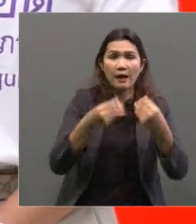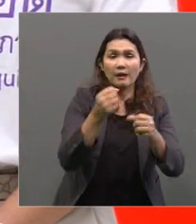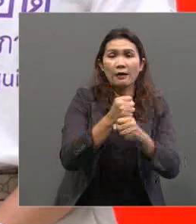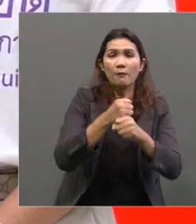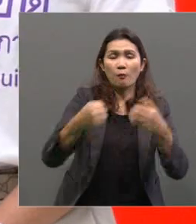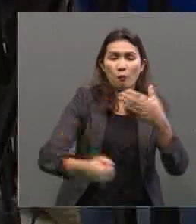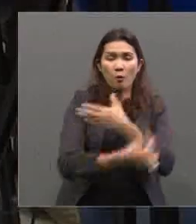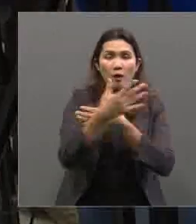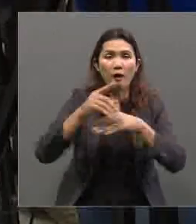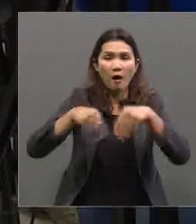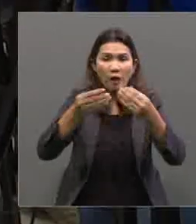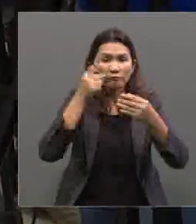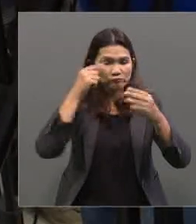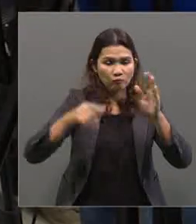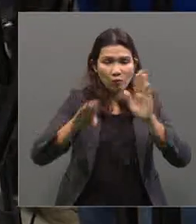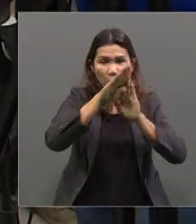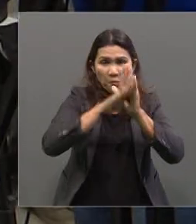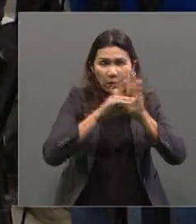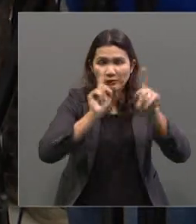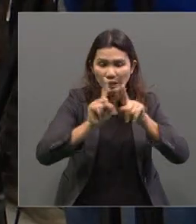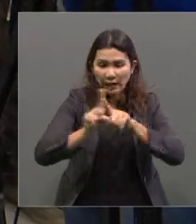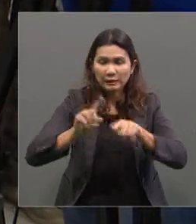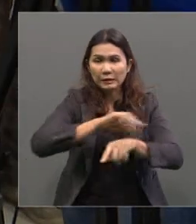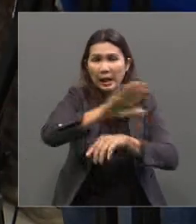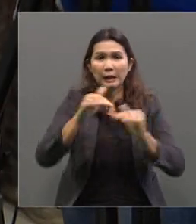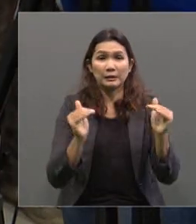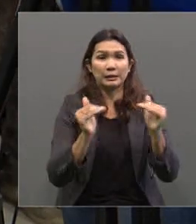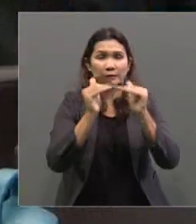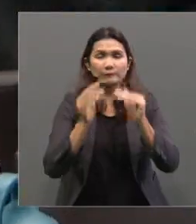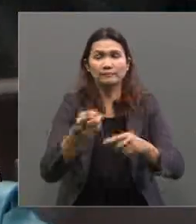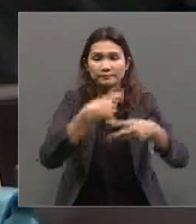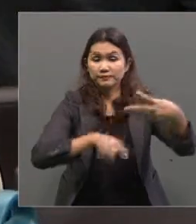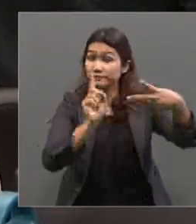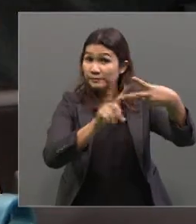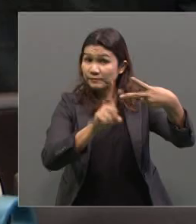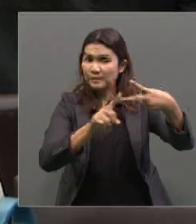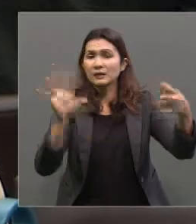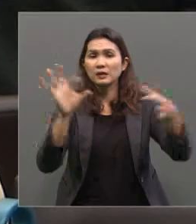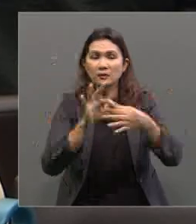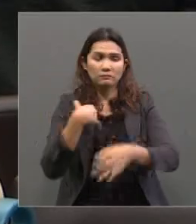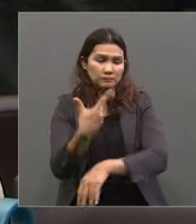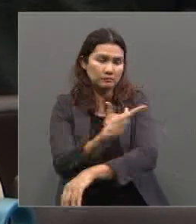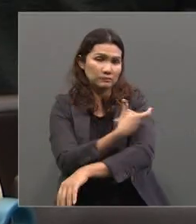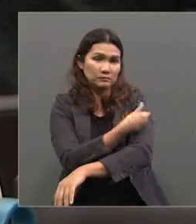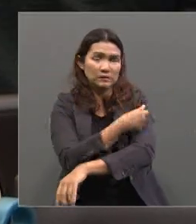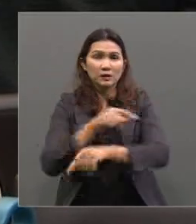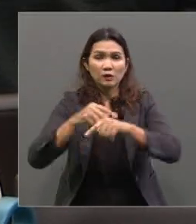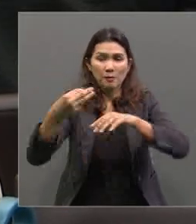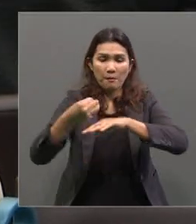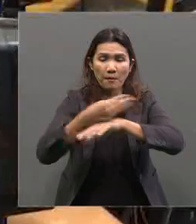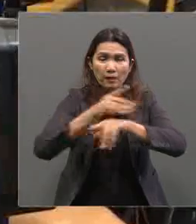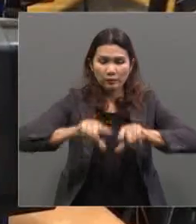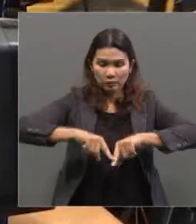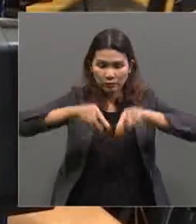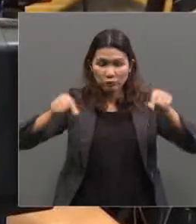ได้เข้าถึงนโยบายต่างๆอย่างทั่วถึงและเท่าเทียมส่วนอีกนโยบายนะครับก็คือเรื่องของการฉีดวัคซีนมะเร็งปากมดลูกฟรี